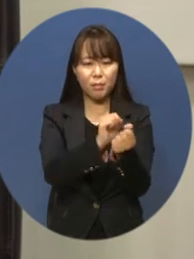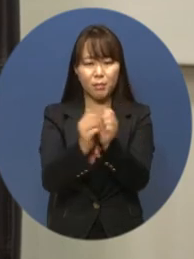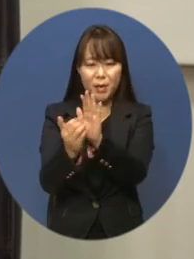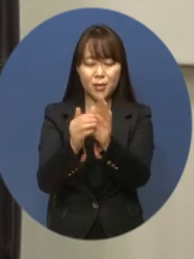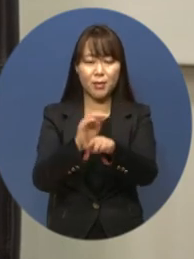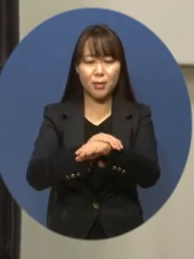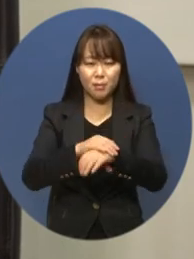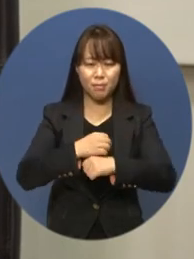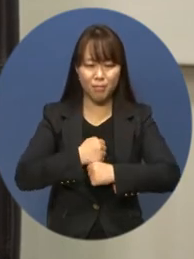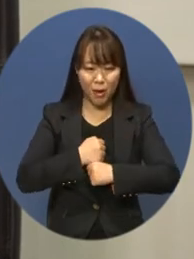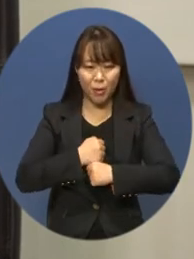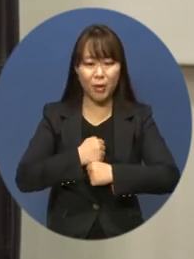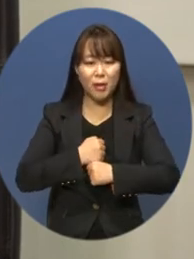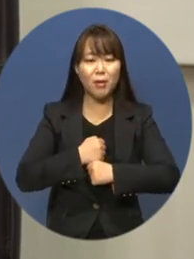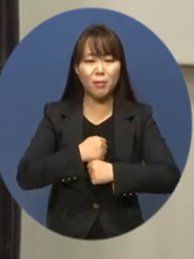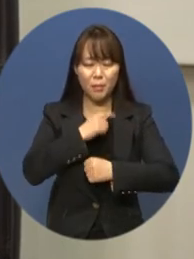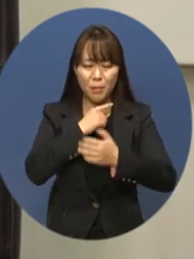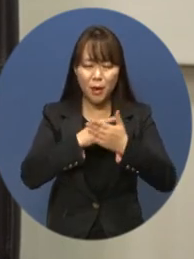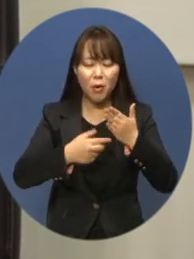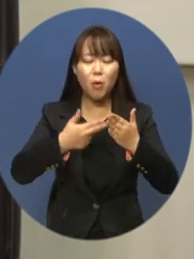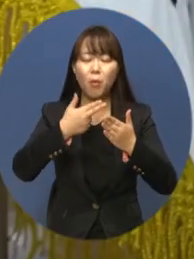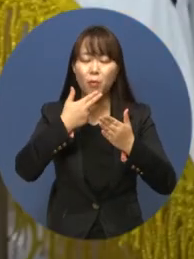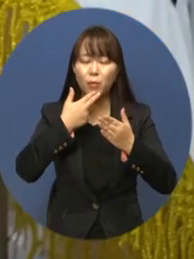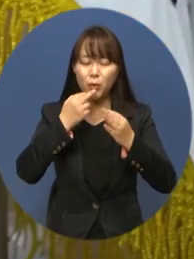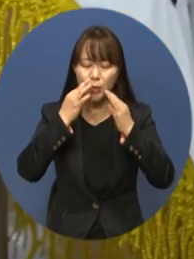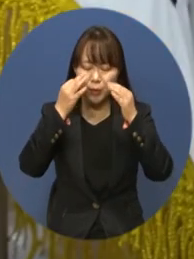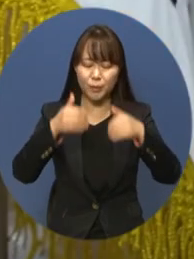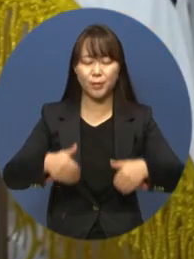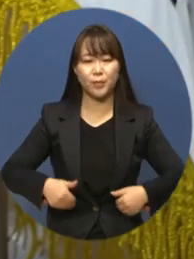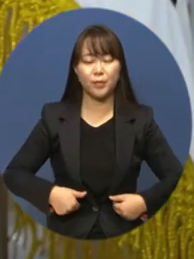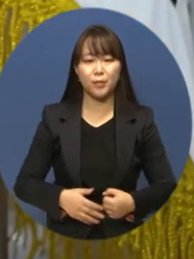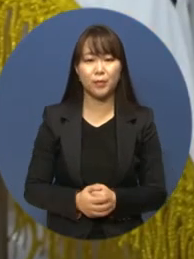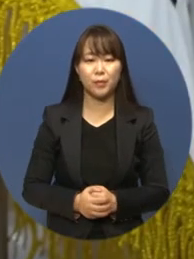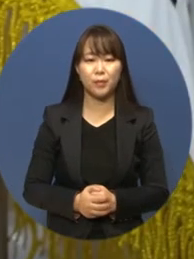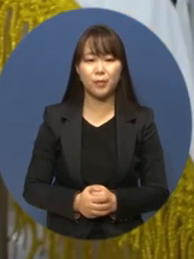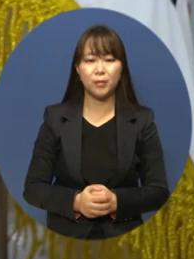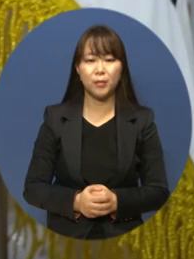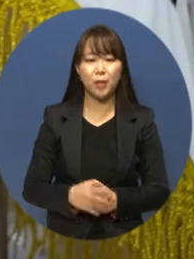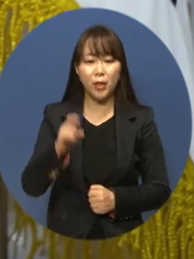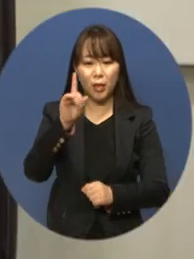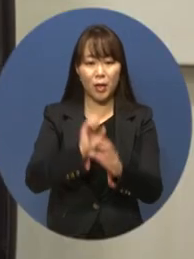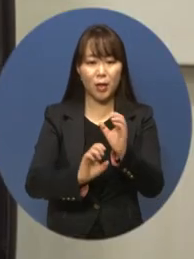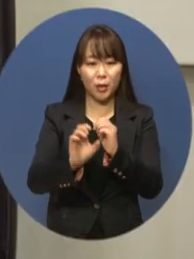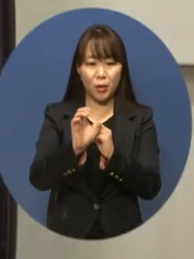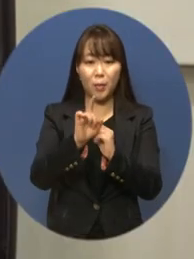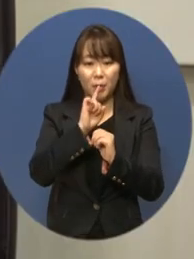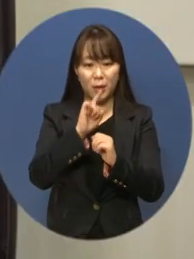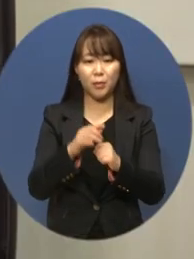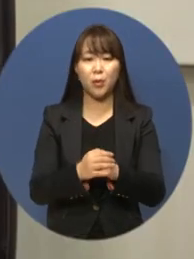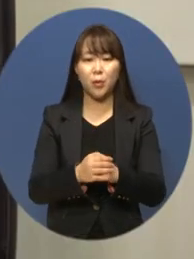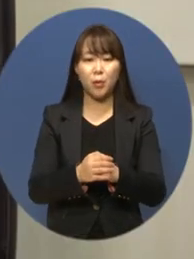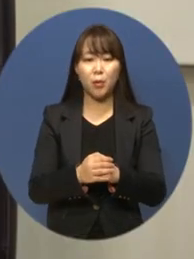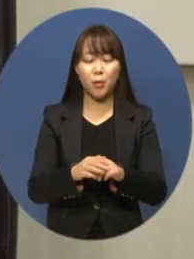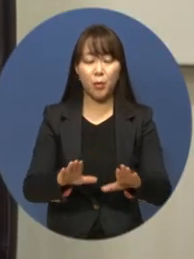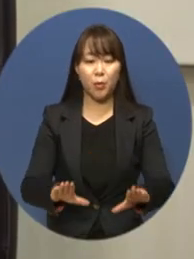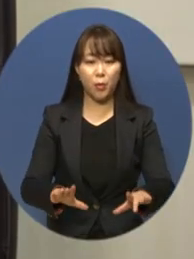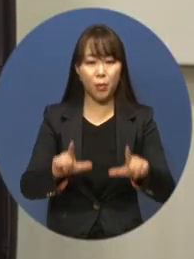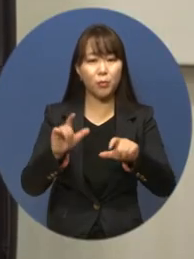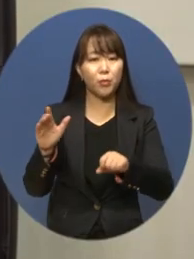수칙을 철저히 준수해 큰 피해가 없도록 해야 하겠습니다. 또 하나만 더 말씀드린다면은